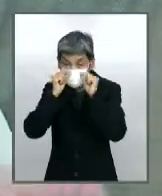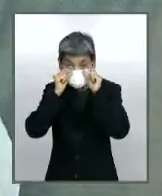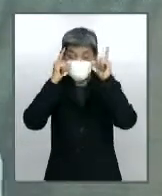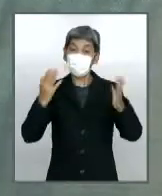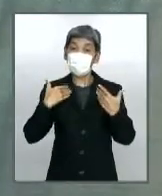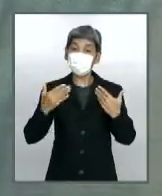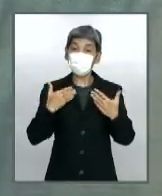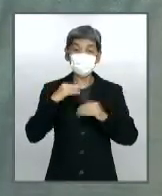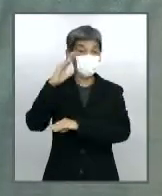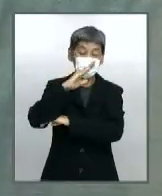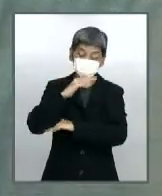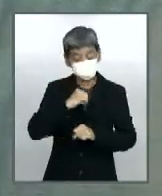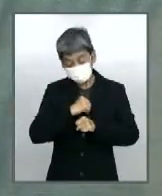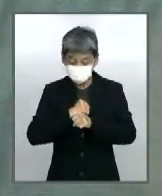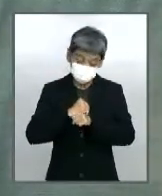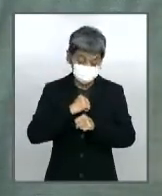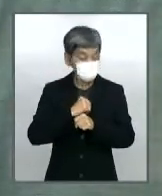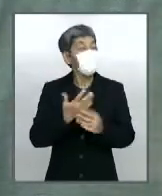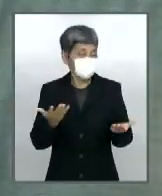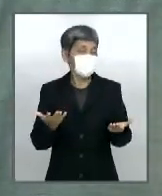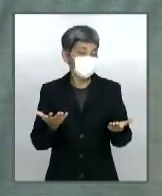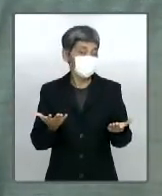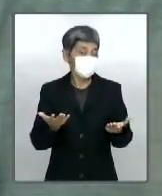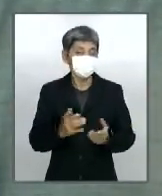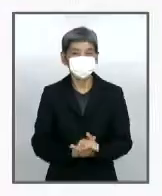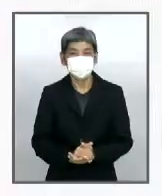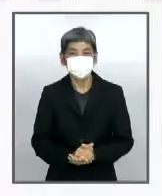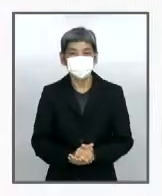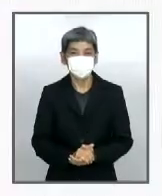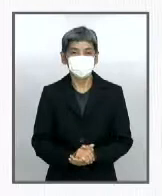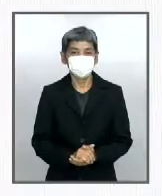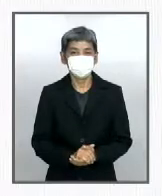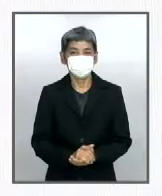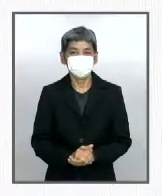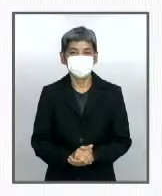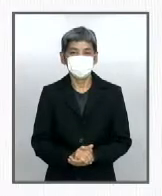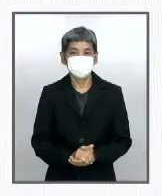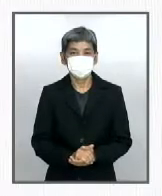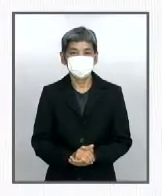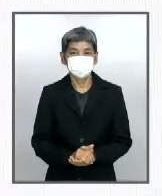ตื่นมาอาบน้ำทีเดียวตอนบ่ายก็เกิดขึ้นอยู่บ่อย